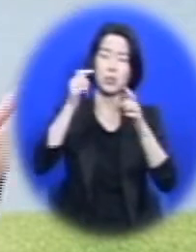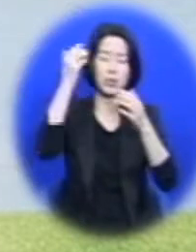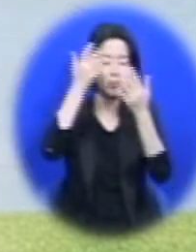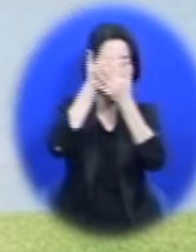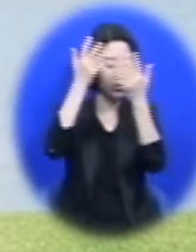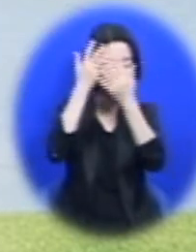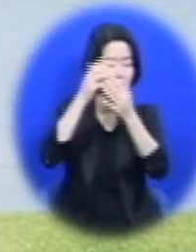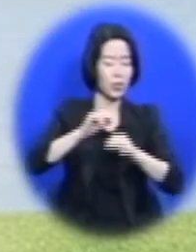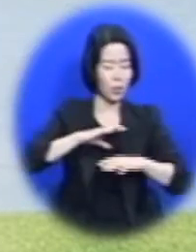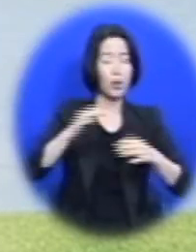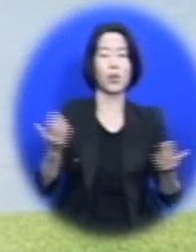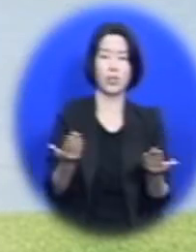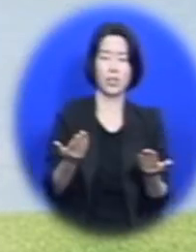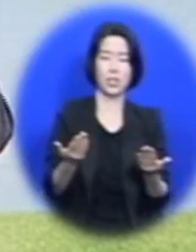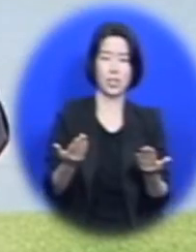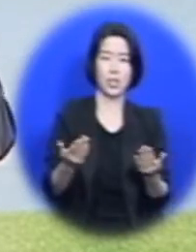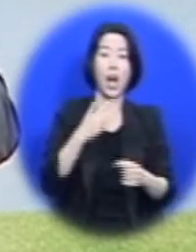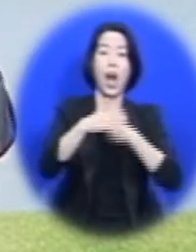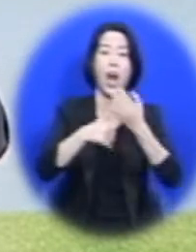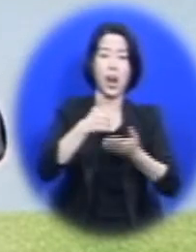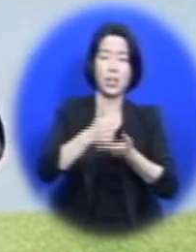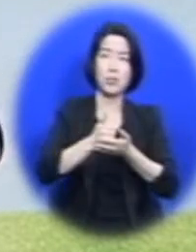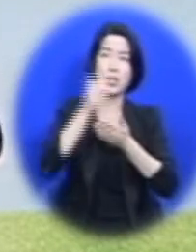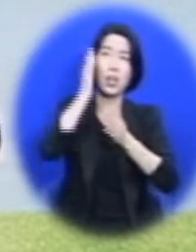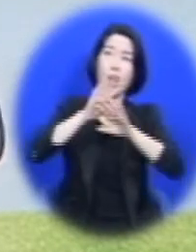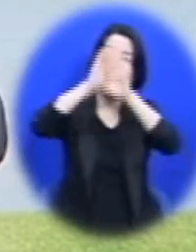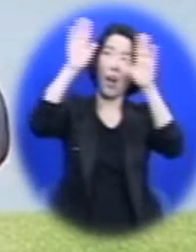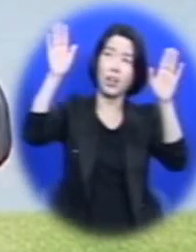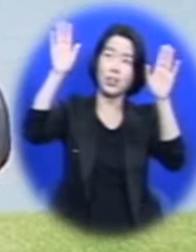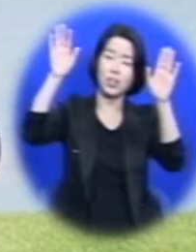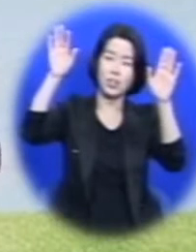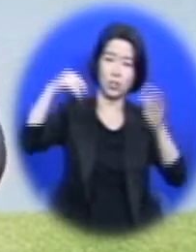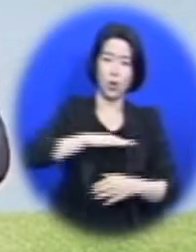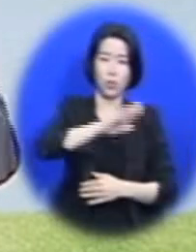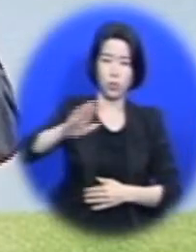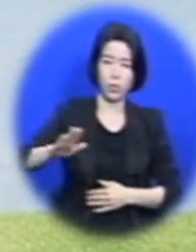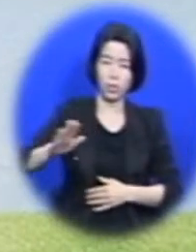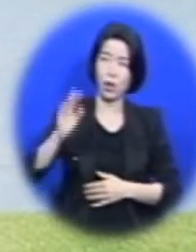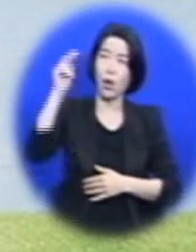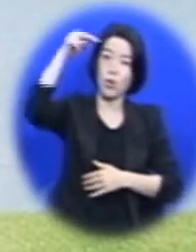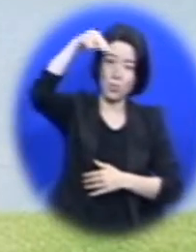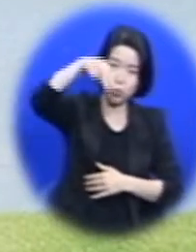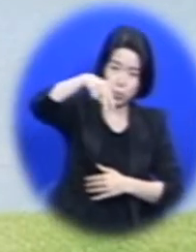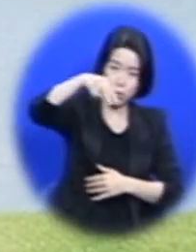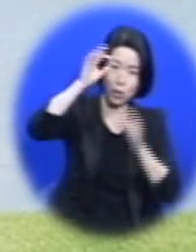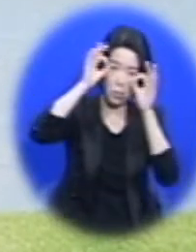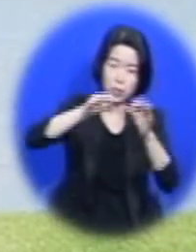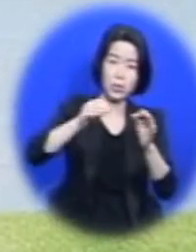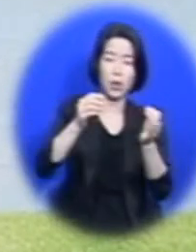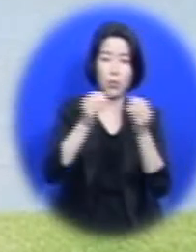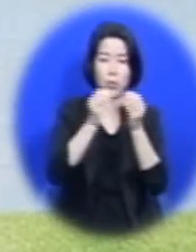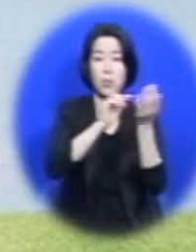정말 놀라운 일입니다. 하나님이 하늘에서 우리를 굽어보신다. 굽어보신다고 표현을 했는데